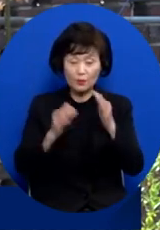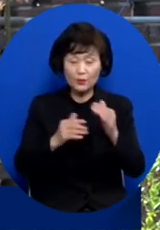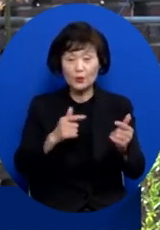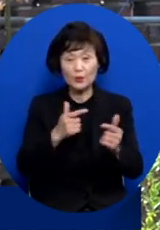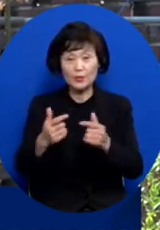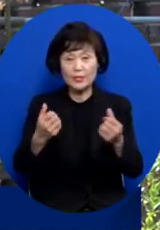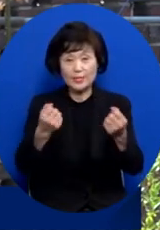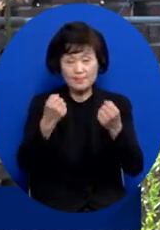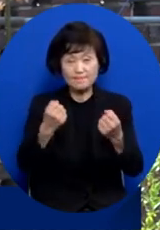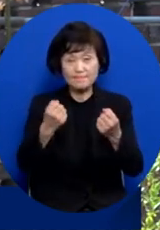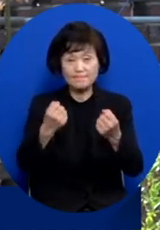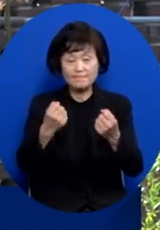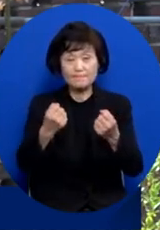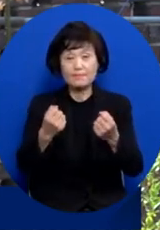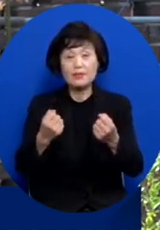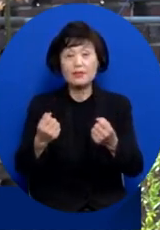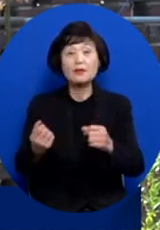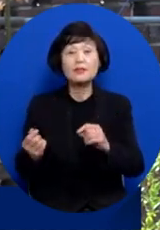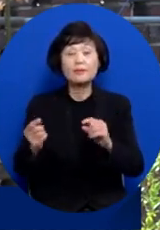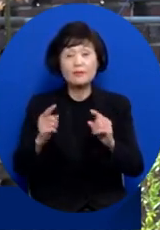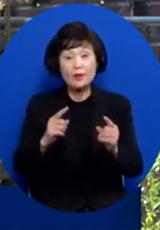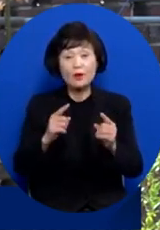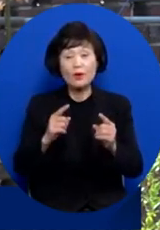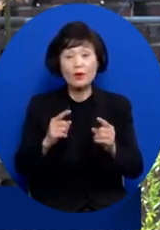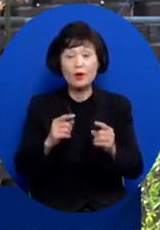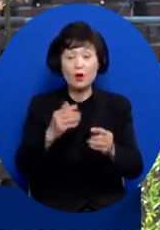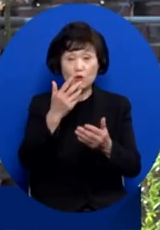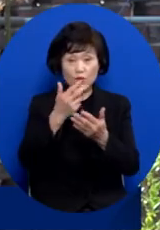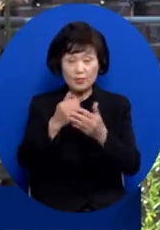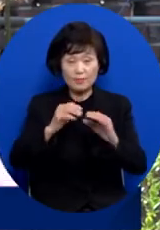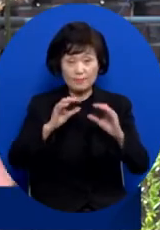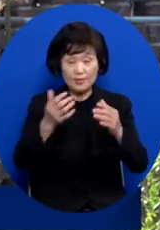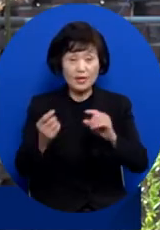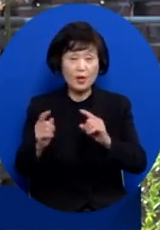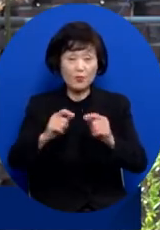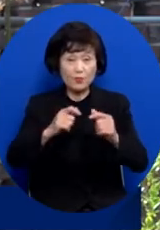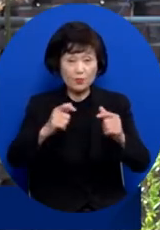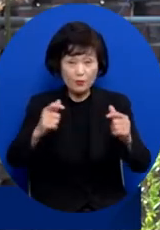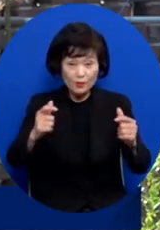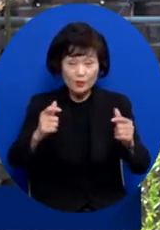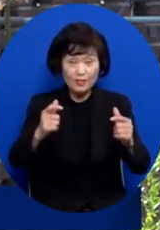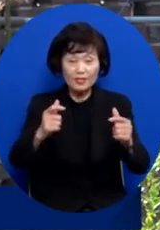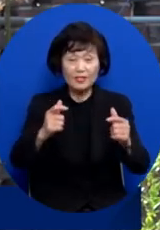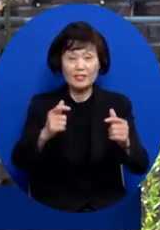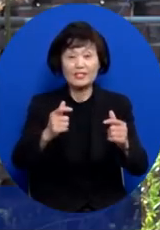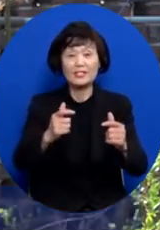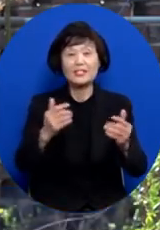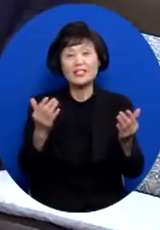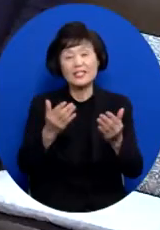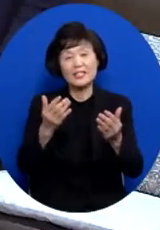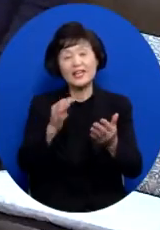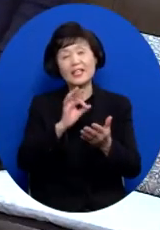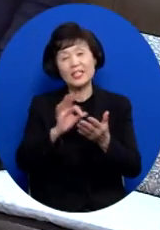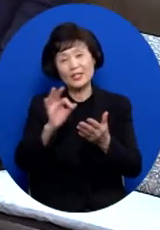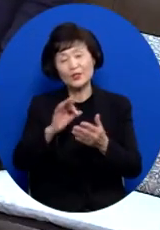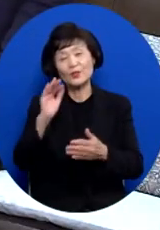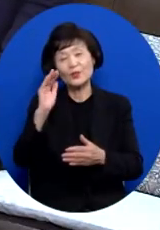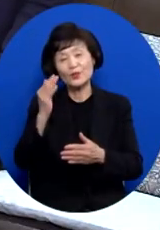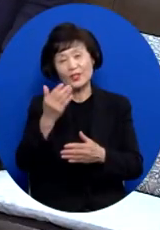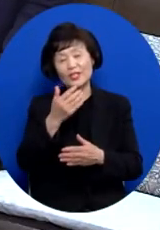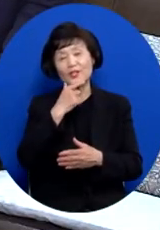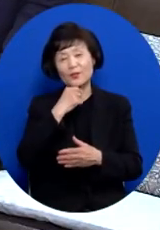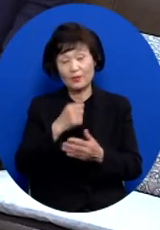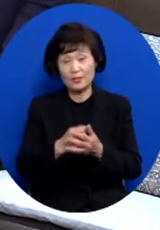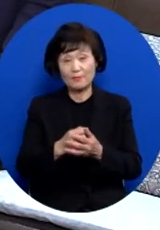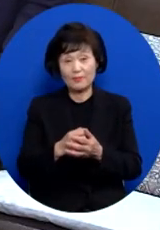내가지고 주님의 교회를 잘 부흥시키는데 그렇게 기여할 수 있는 도구가 됐으면 좋겠습니다. 내부